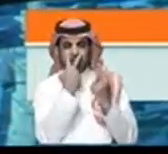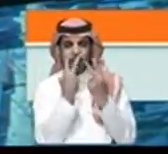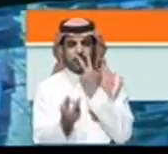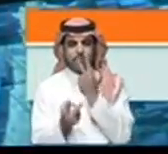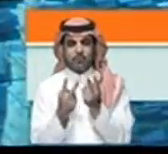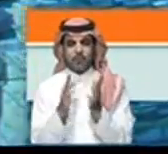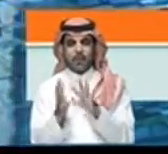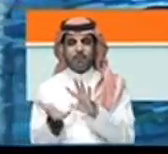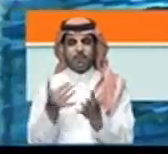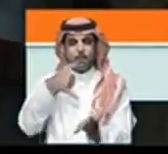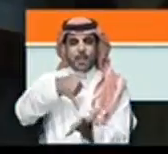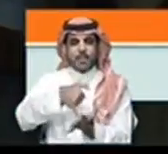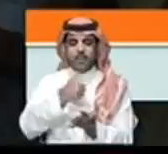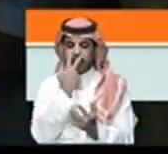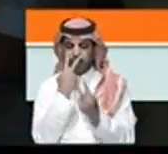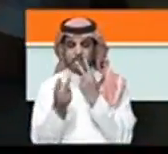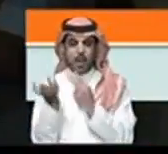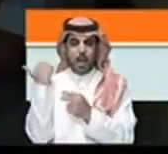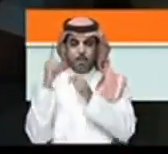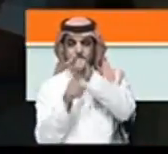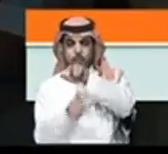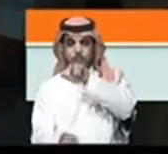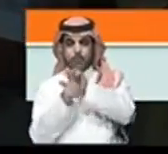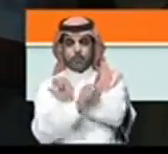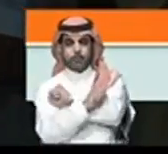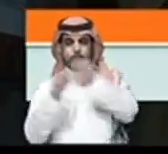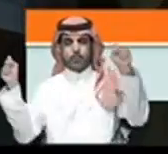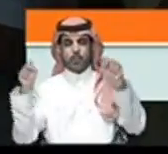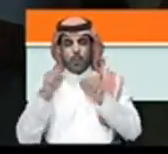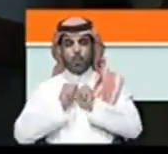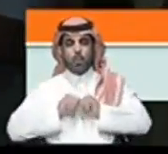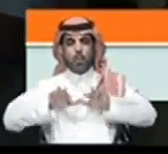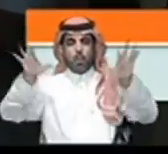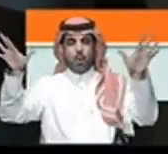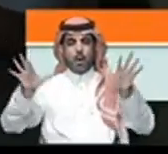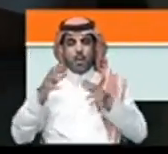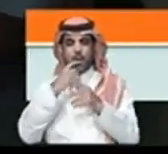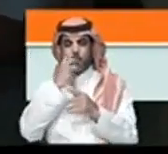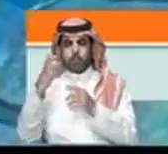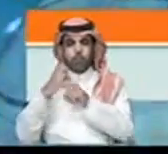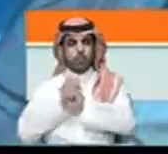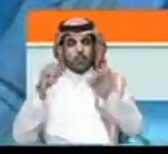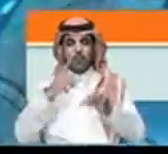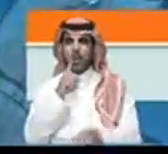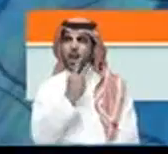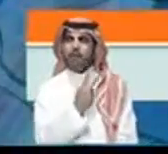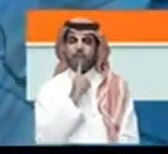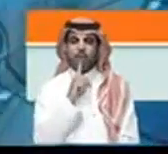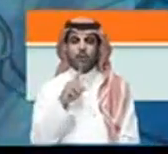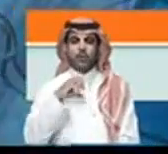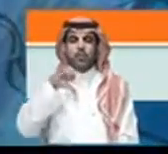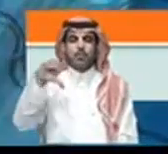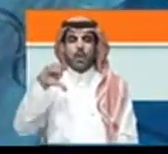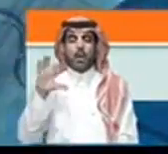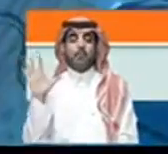مرئيا ل مدينه هيروشيما قبل القصف بالقنبله الذريه ابان قصفها بالقنبله في عام الف وتسعمائه